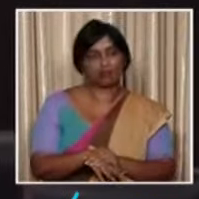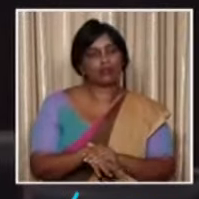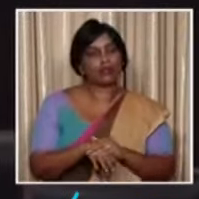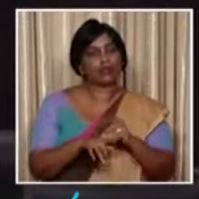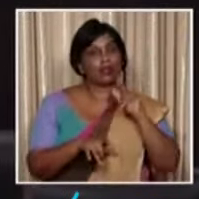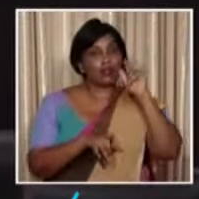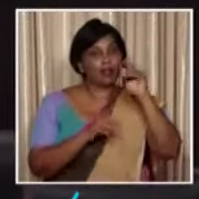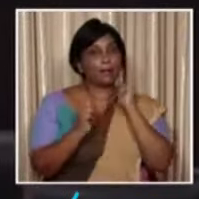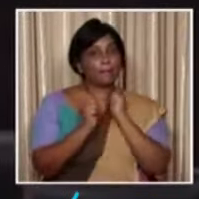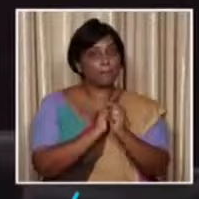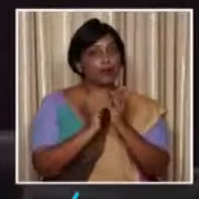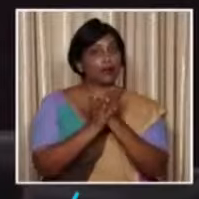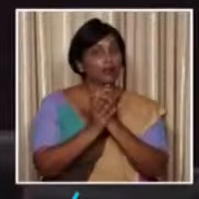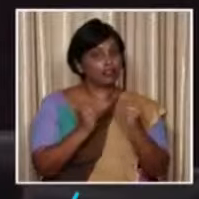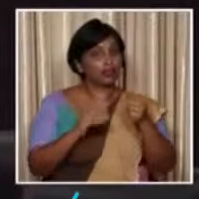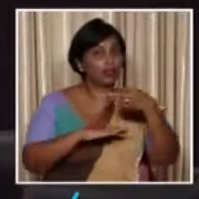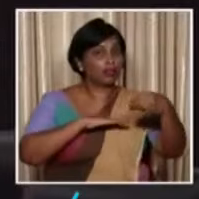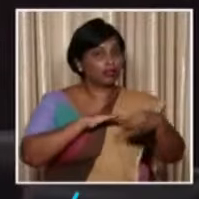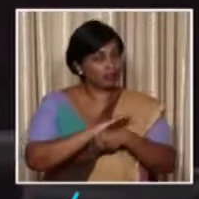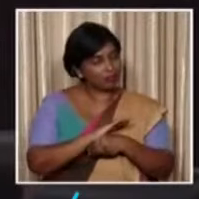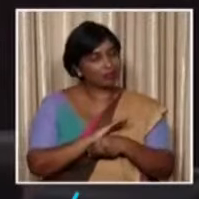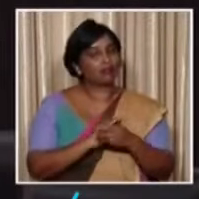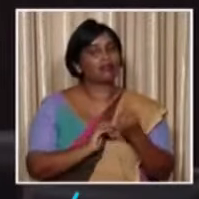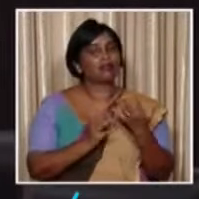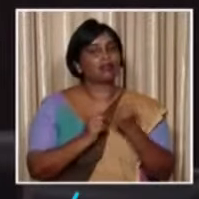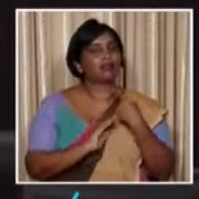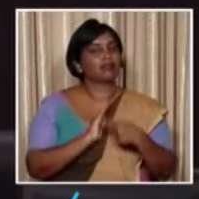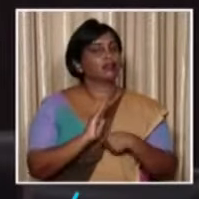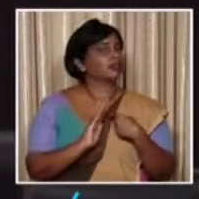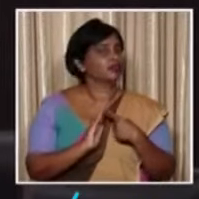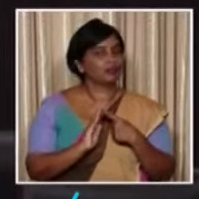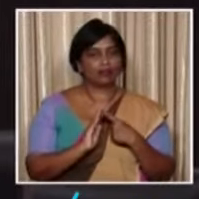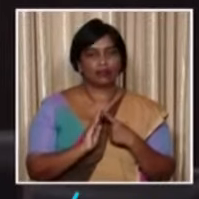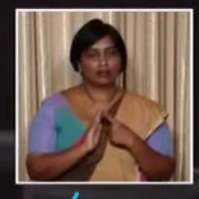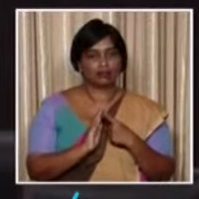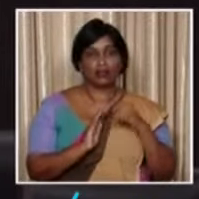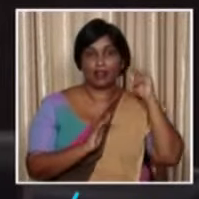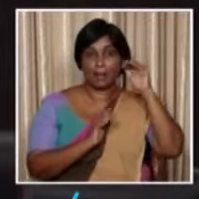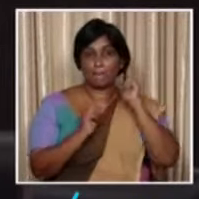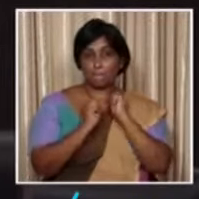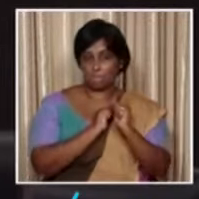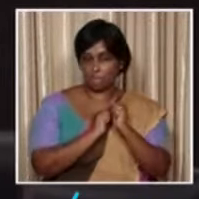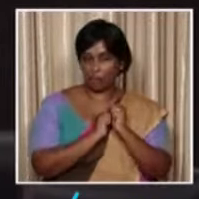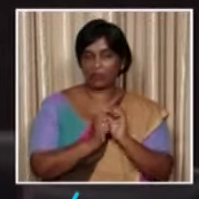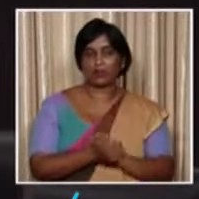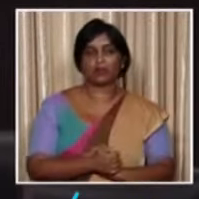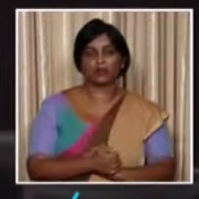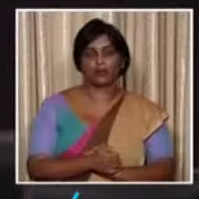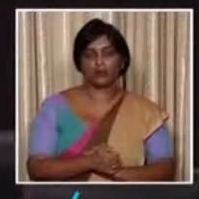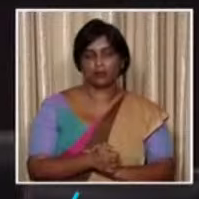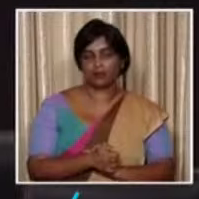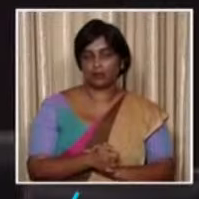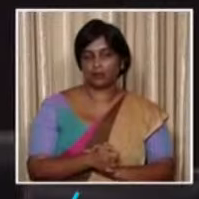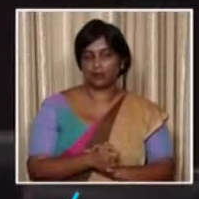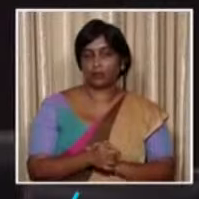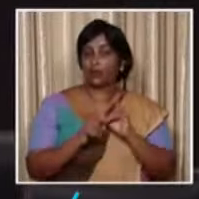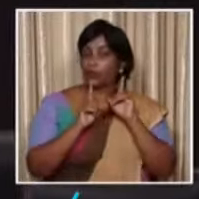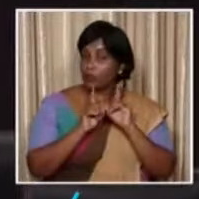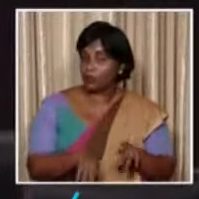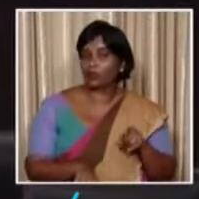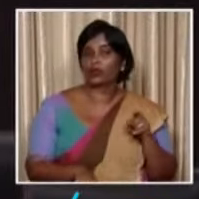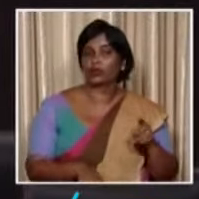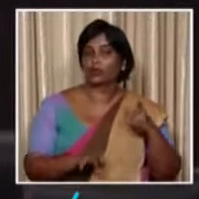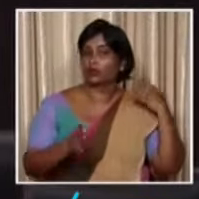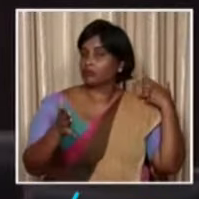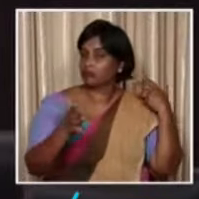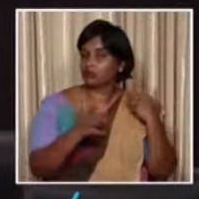එයාබස් ටික කැන්සල් කරන්නත් කොමිස් ගහපු රට එයාබස් ටික කොමිස් ගන්න ඒ වගේම තමයි